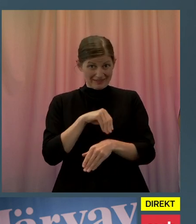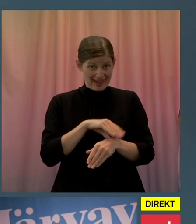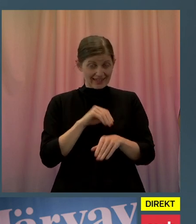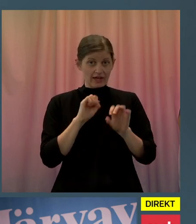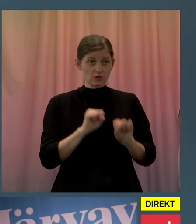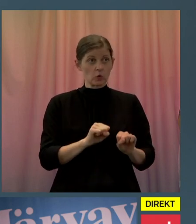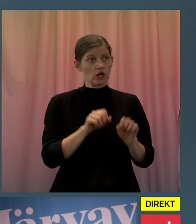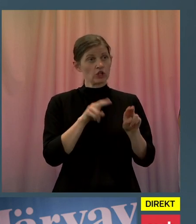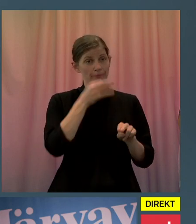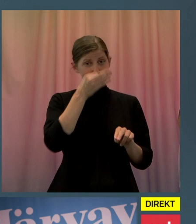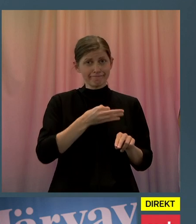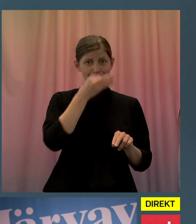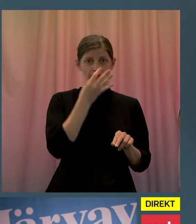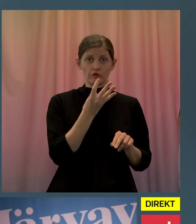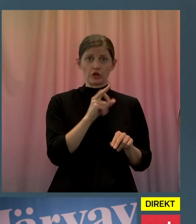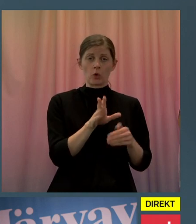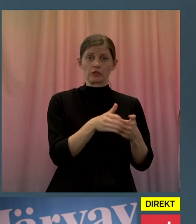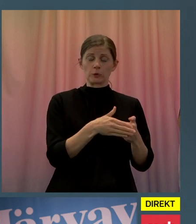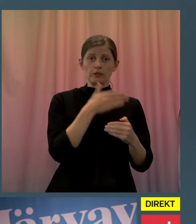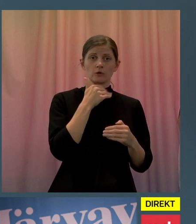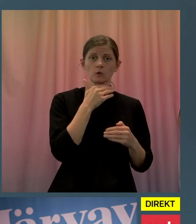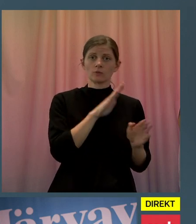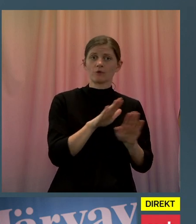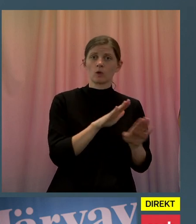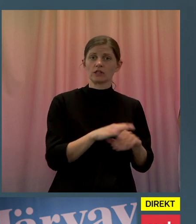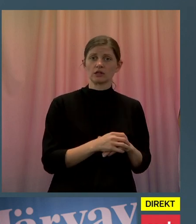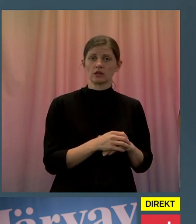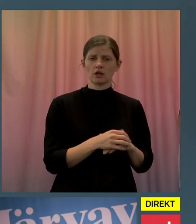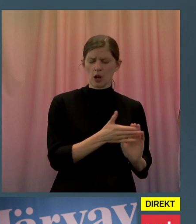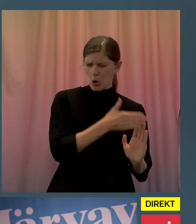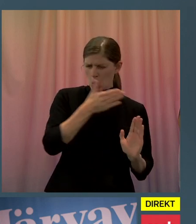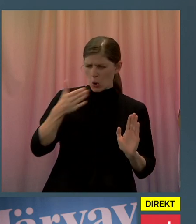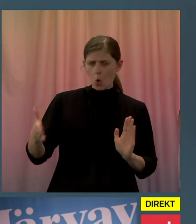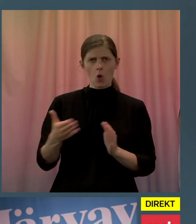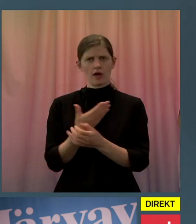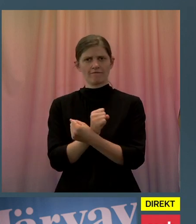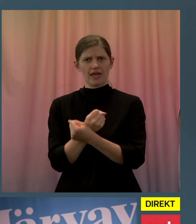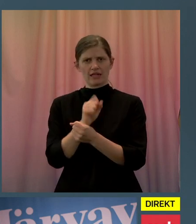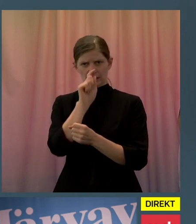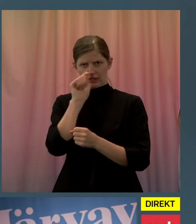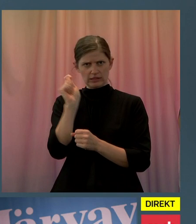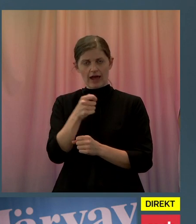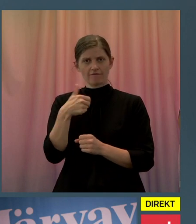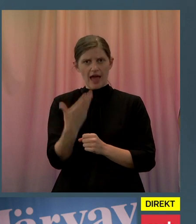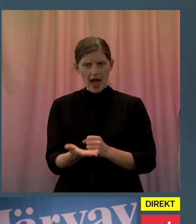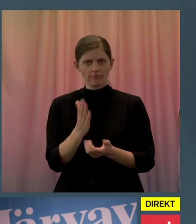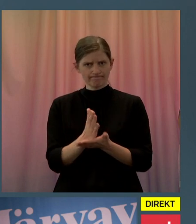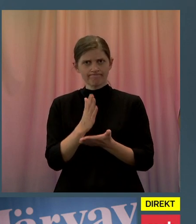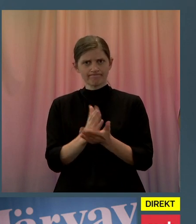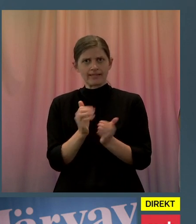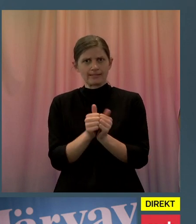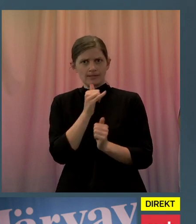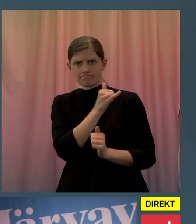4 års sluten ungdomsvård. Riktigt långa fängelsestraff är riktig prevention, för då kan gängen